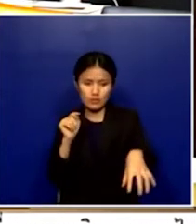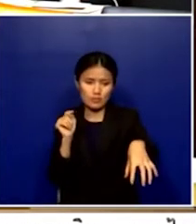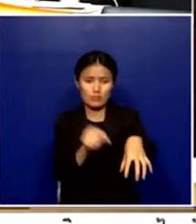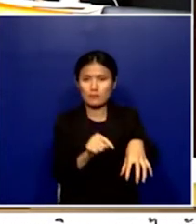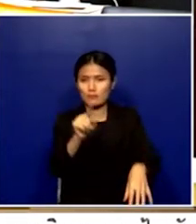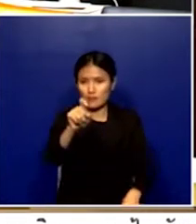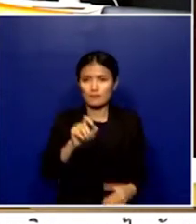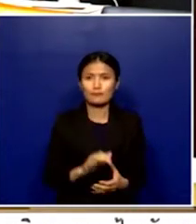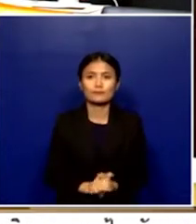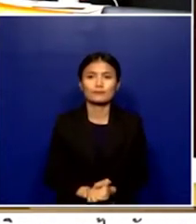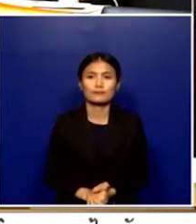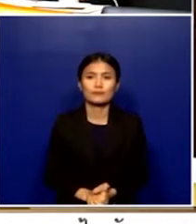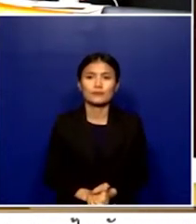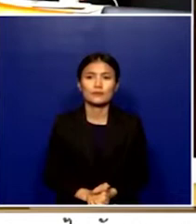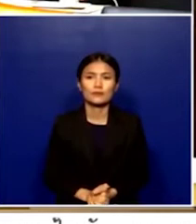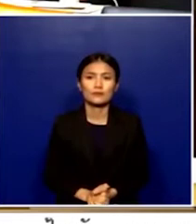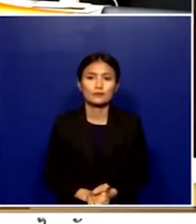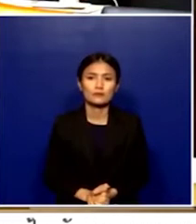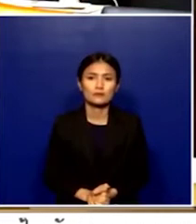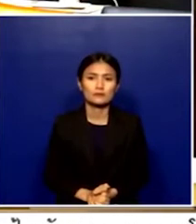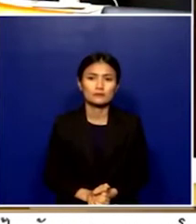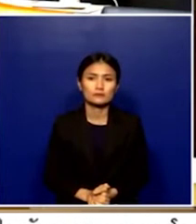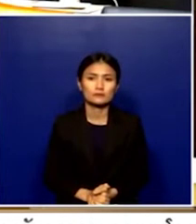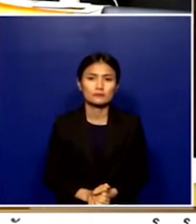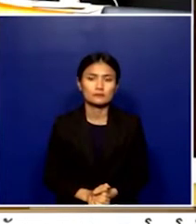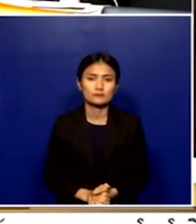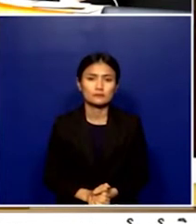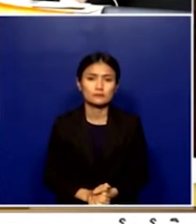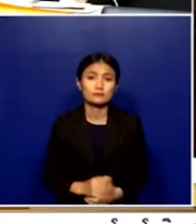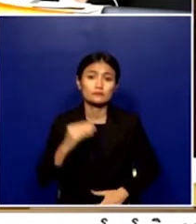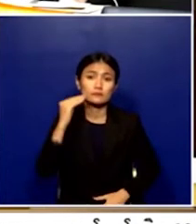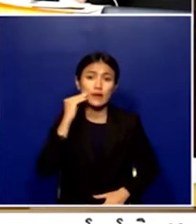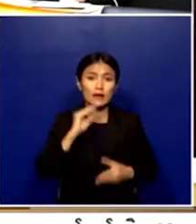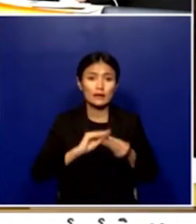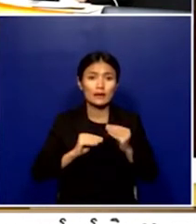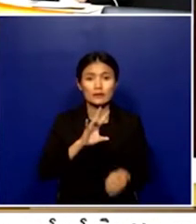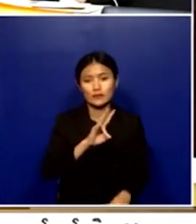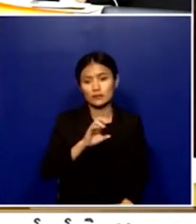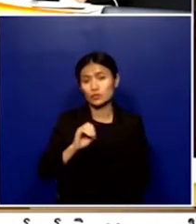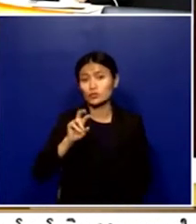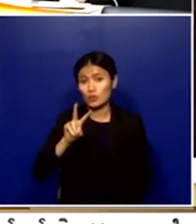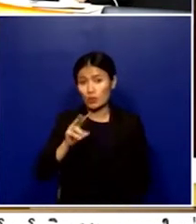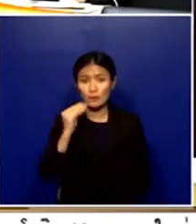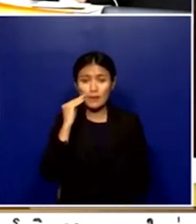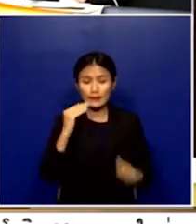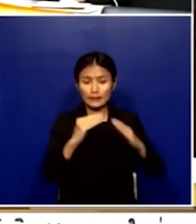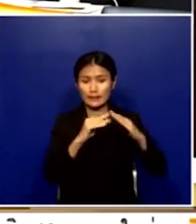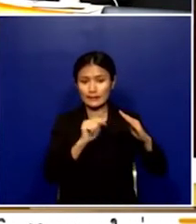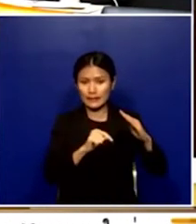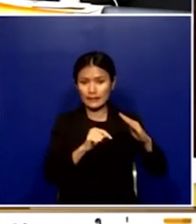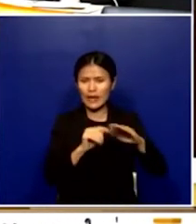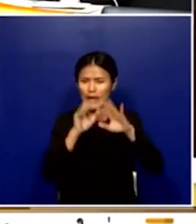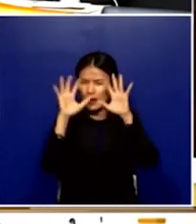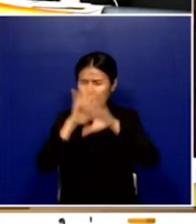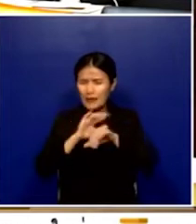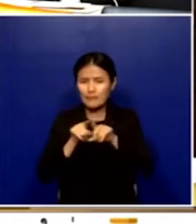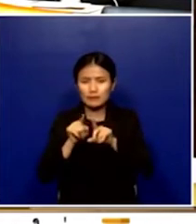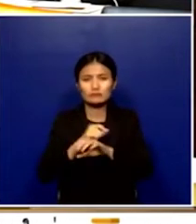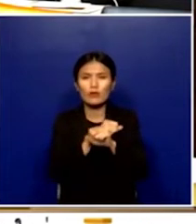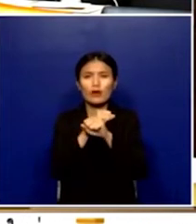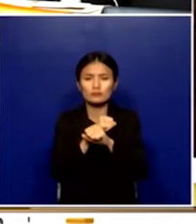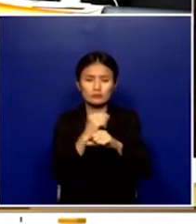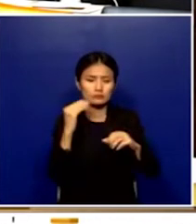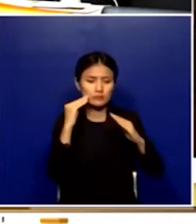ะบ้านนี้เรีกว่าบ้านเลขที่ 702 หรอจะเรีกว่า Safe House 702 ก็ได